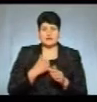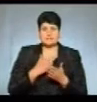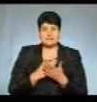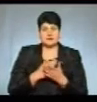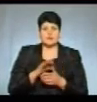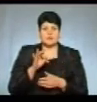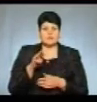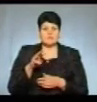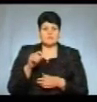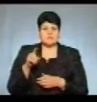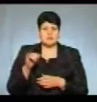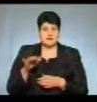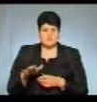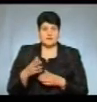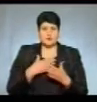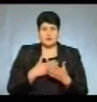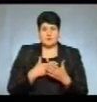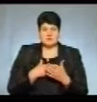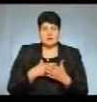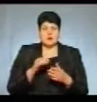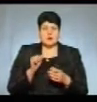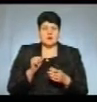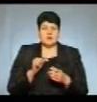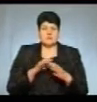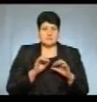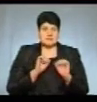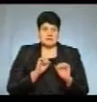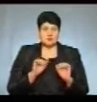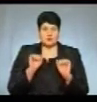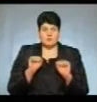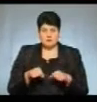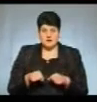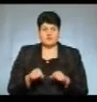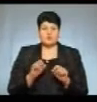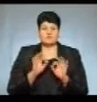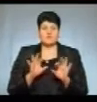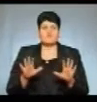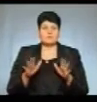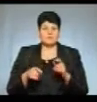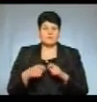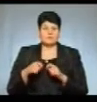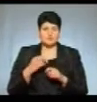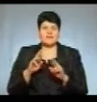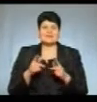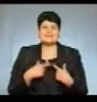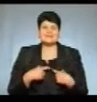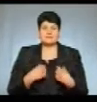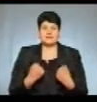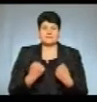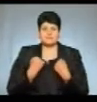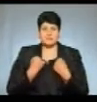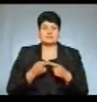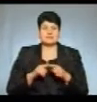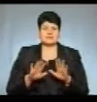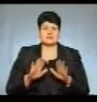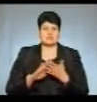Ольги Мазаєвої, громадського омбудсмена і захисту виборчих прав. Вона розповіла про випадки порушень та як себе вберегти в подібних ситуаціях.